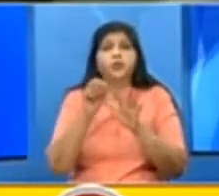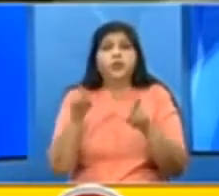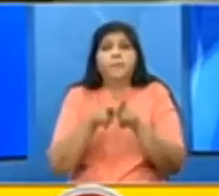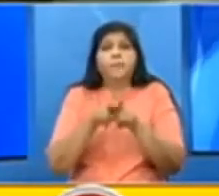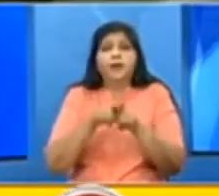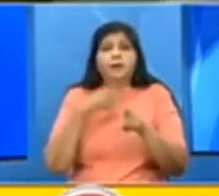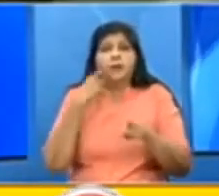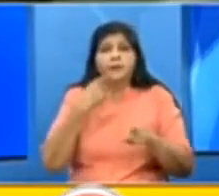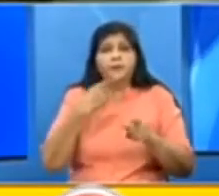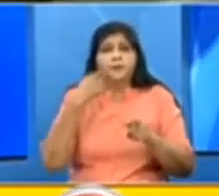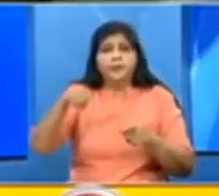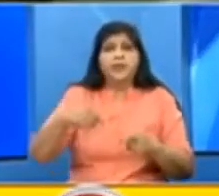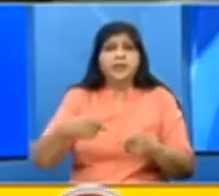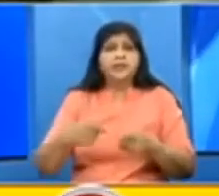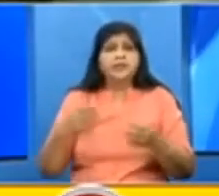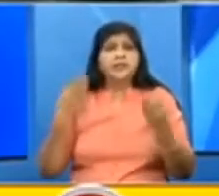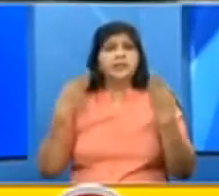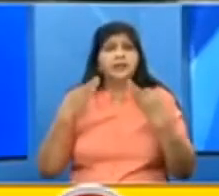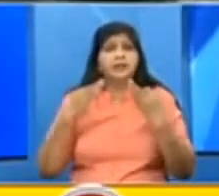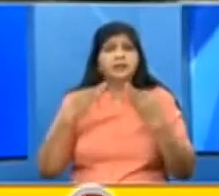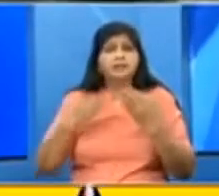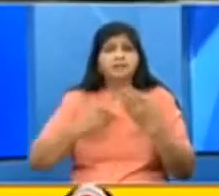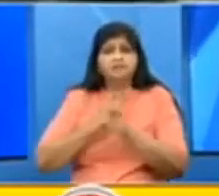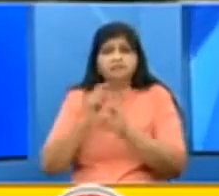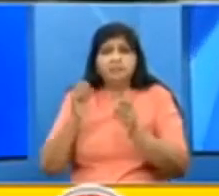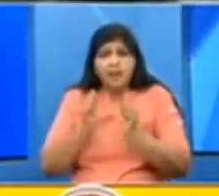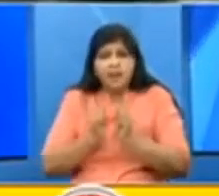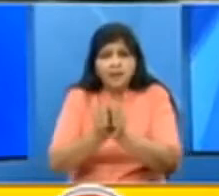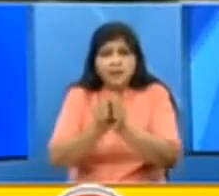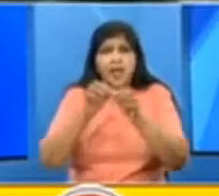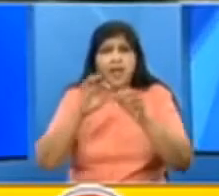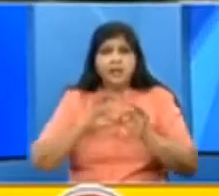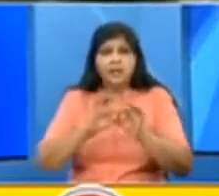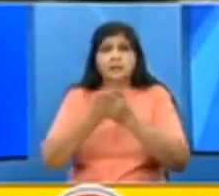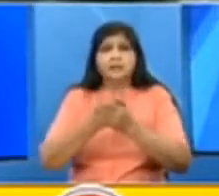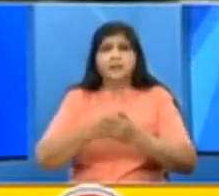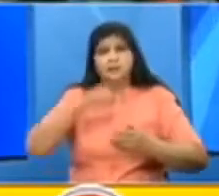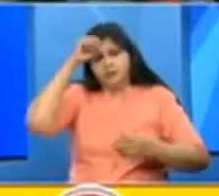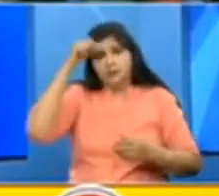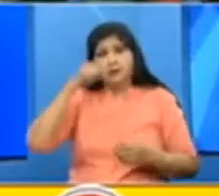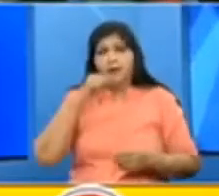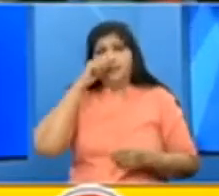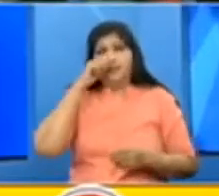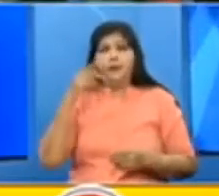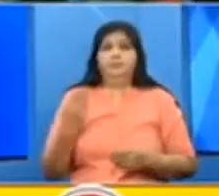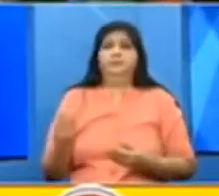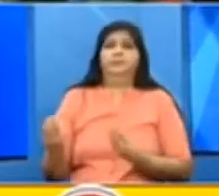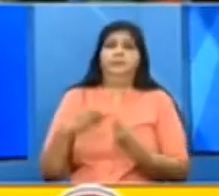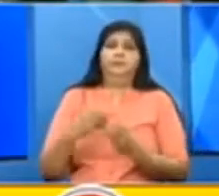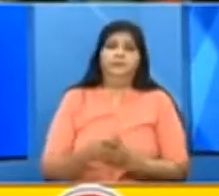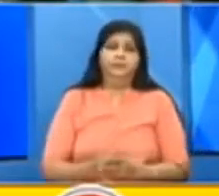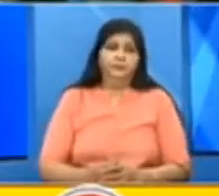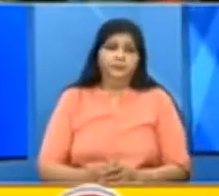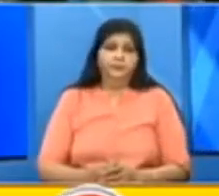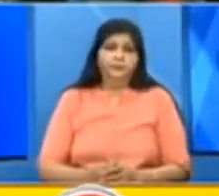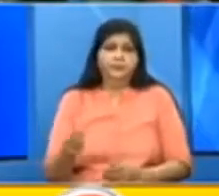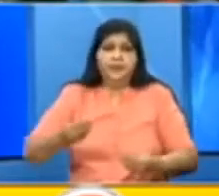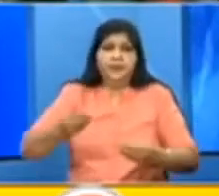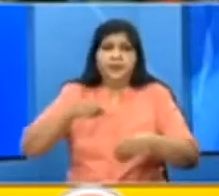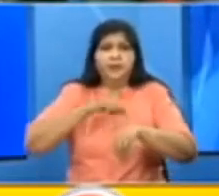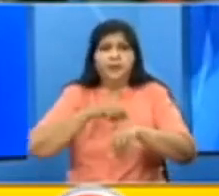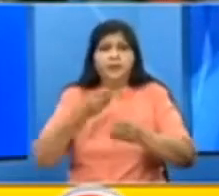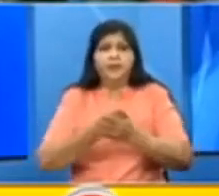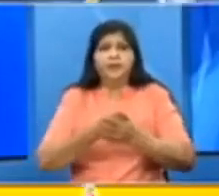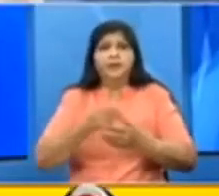इन सांस्कृतिक संबंधों को लेकर हम भारतीय काफी गर्व महसूस करते हैं। हाल ही में